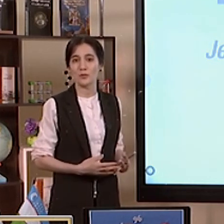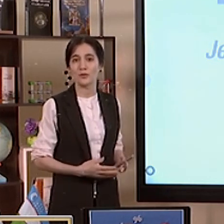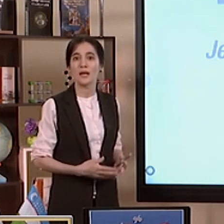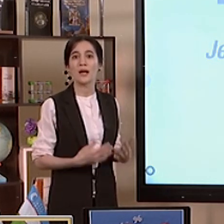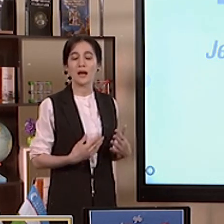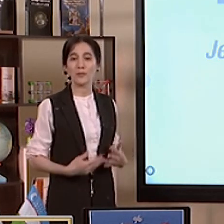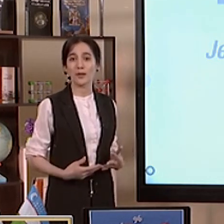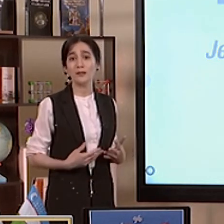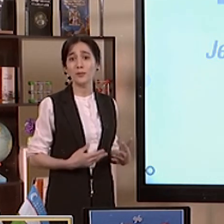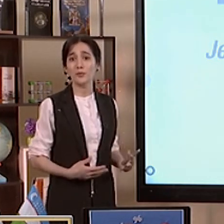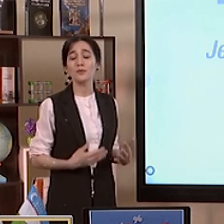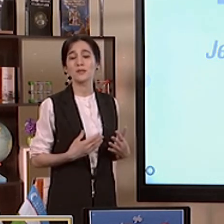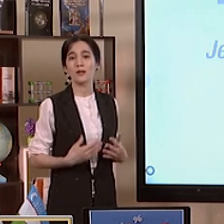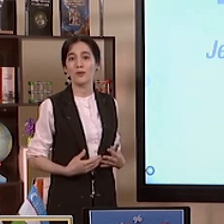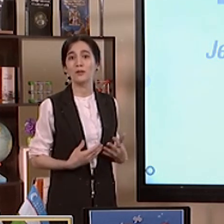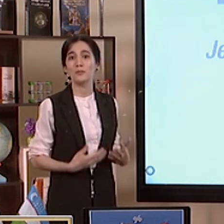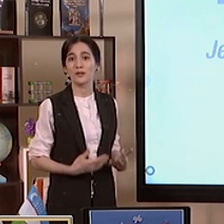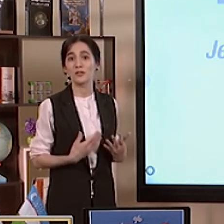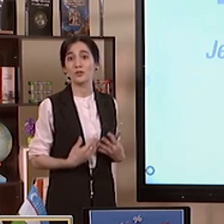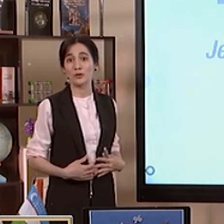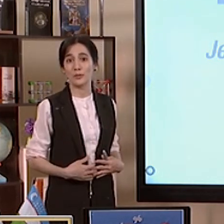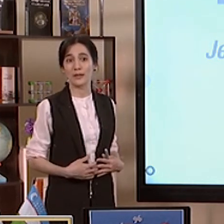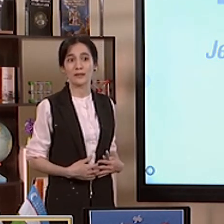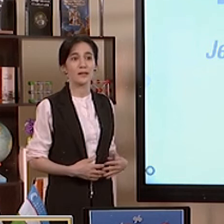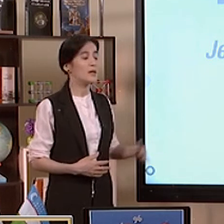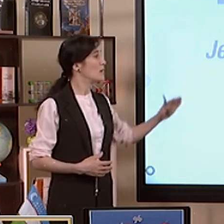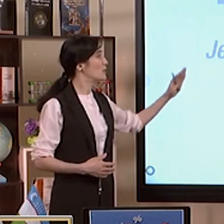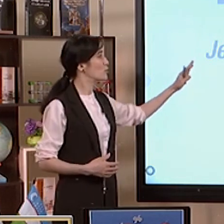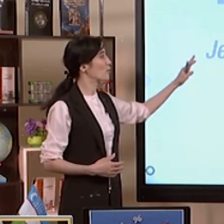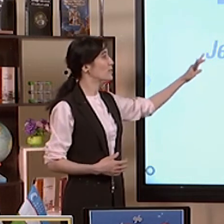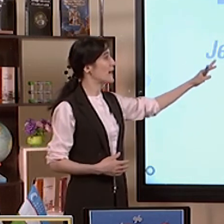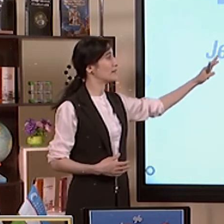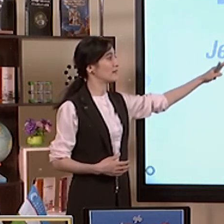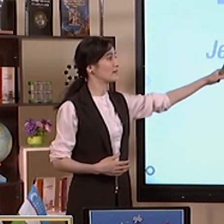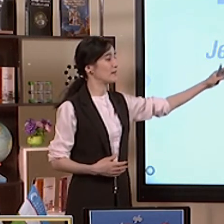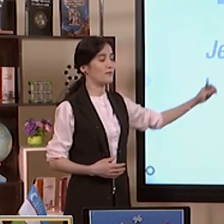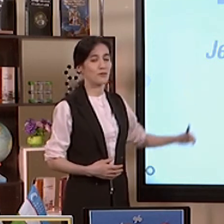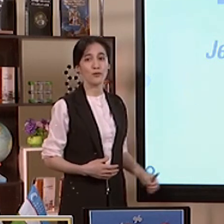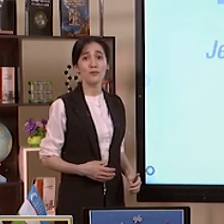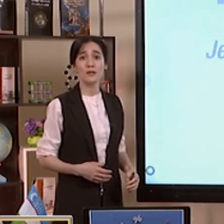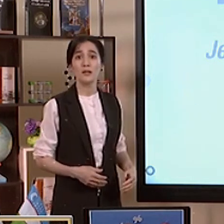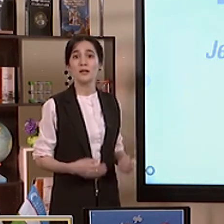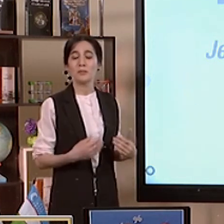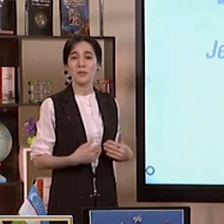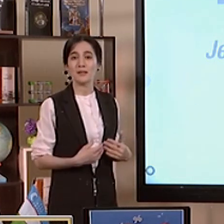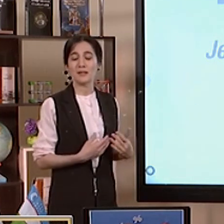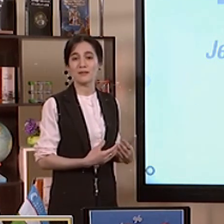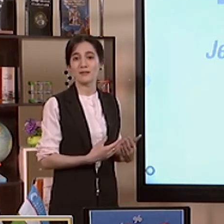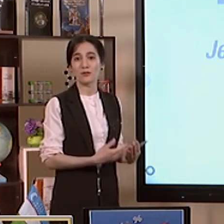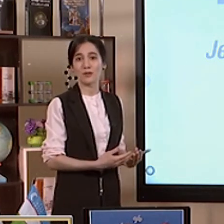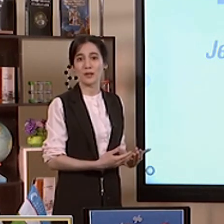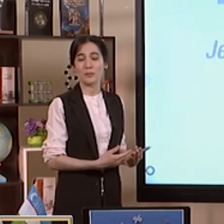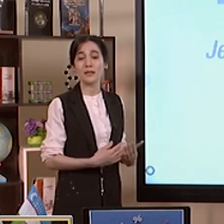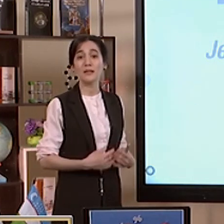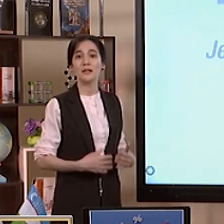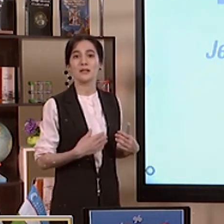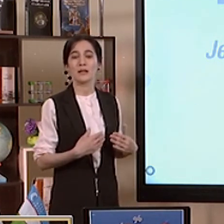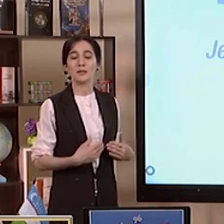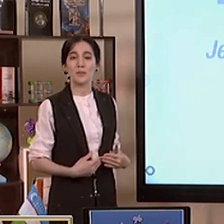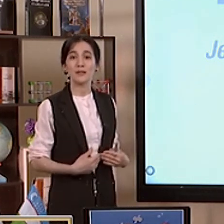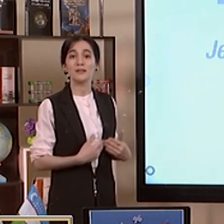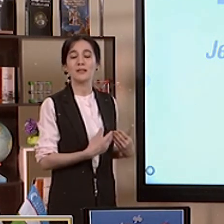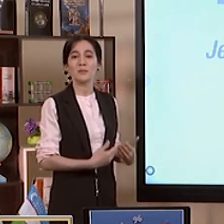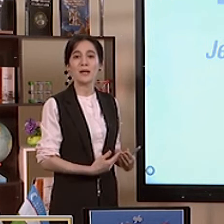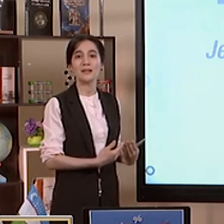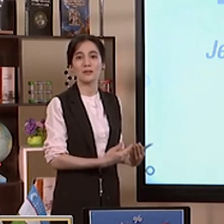aniqlashimiz mumkin? Albatta, bu savol berish yo'li bilan. Je regarde la télévision. Men televizor ko'ryapman.